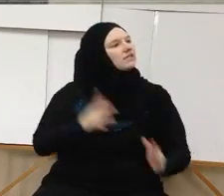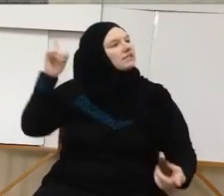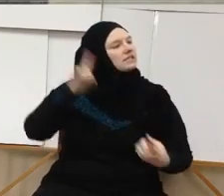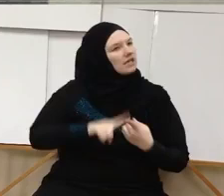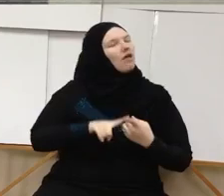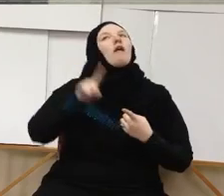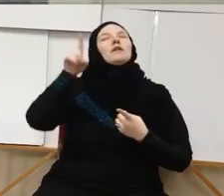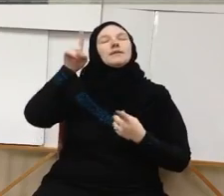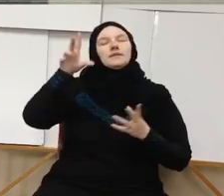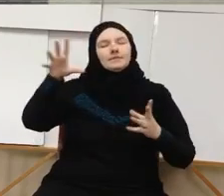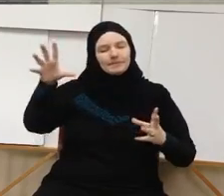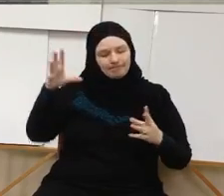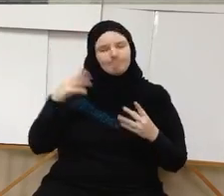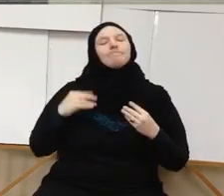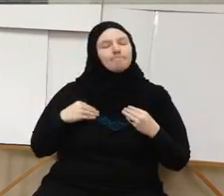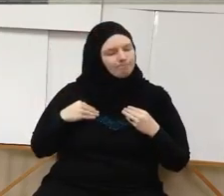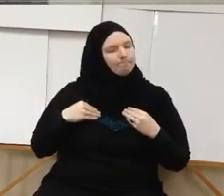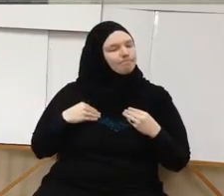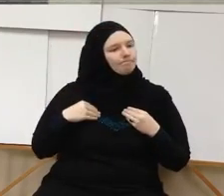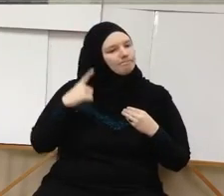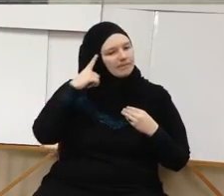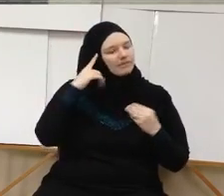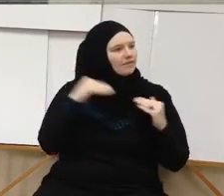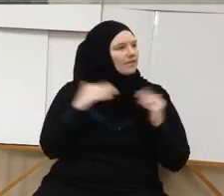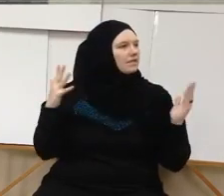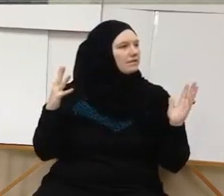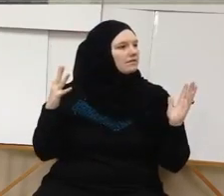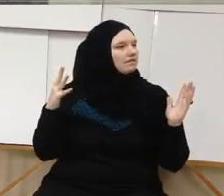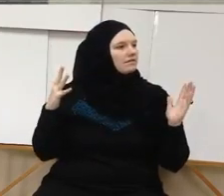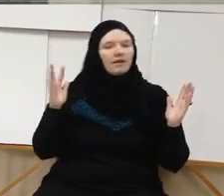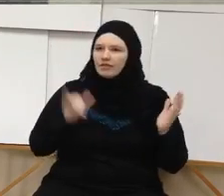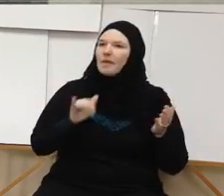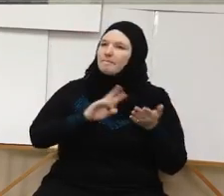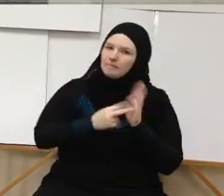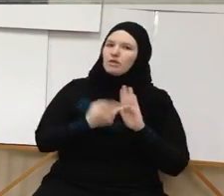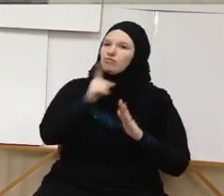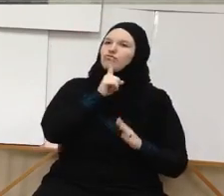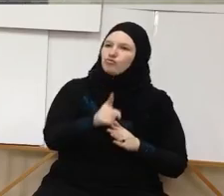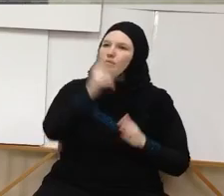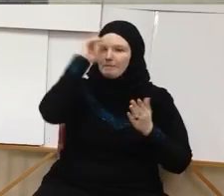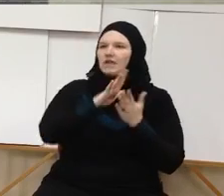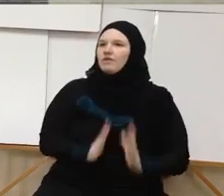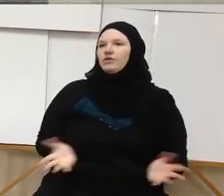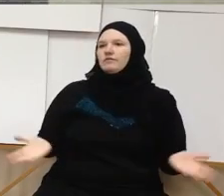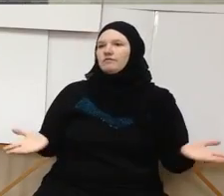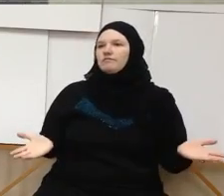And then what? ويسلموا تسليما. And they come in full unconditional